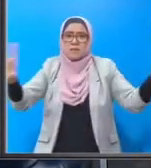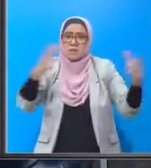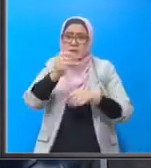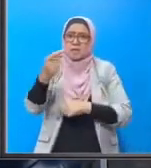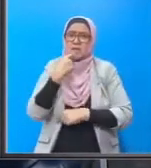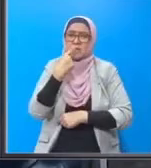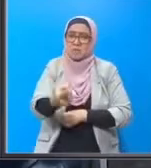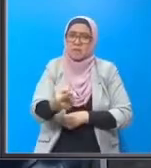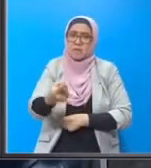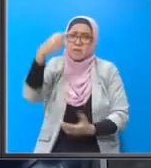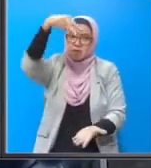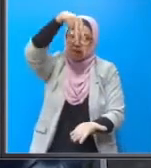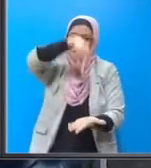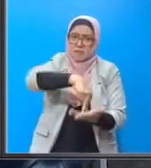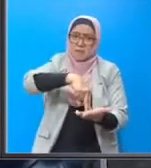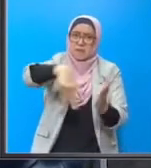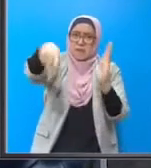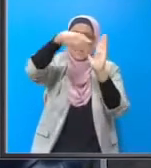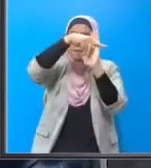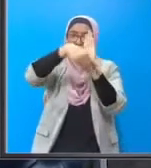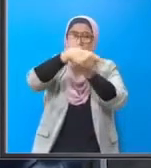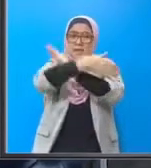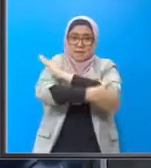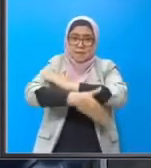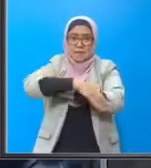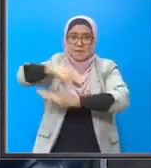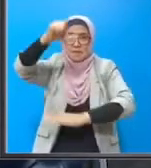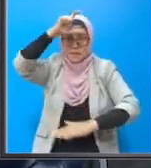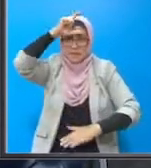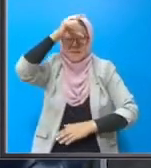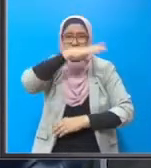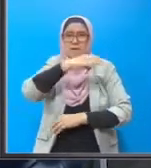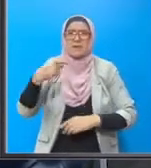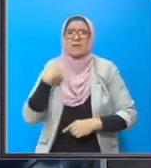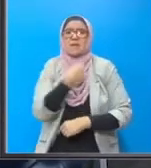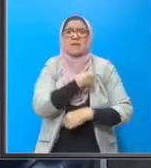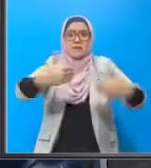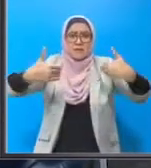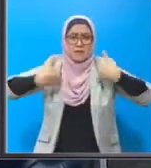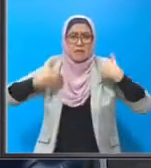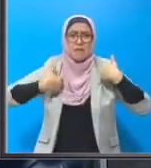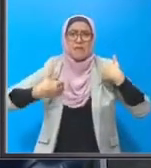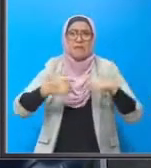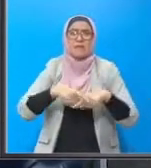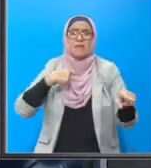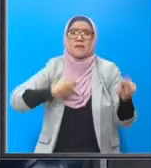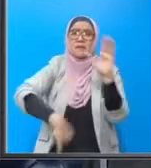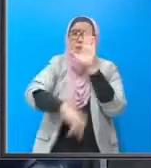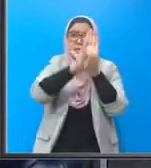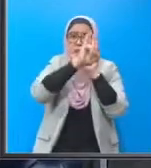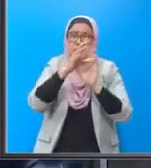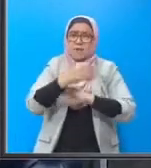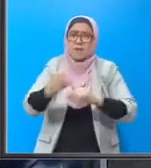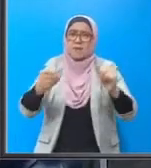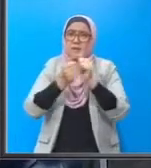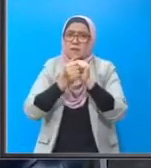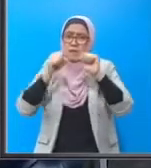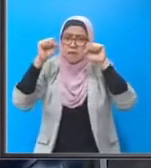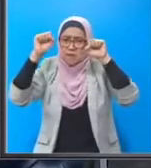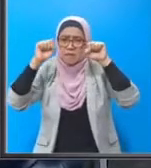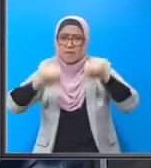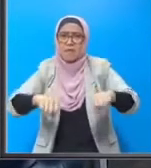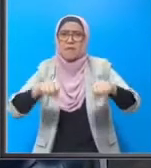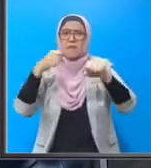menyatakan prinsip negara gagal dia Dan kita kita the kewibawaan negara kita kedaulatan kita kita